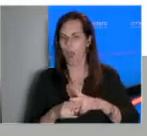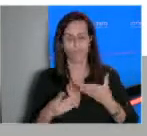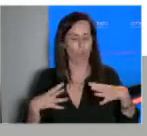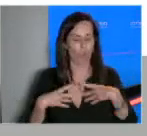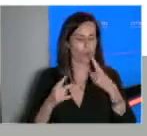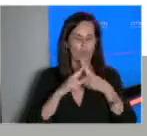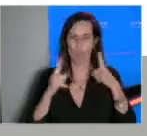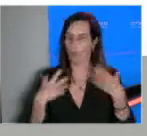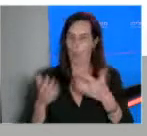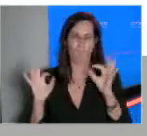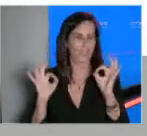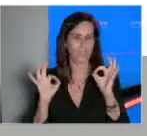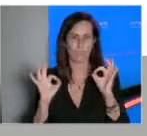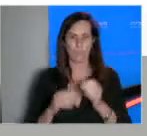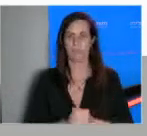חופשי שנתי,